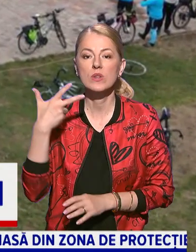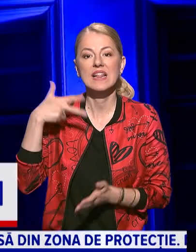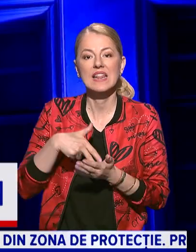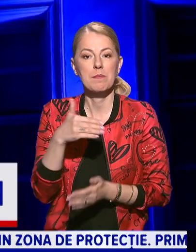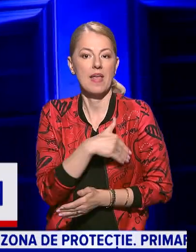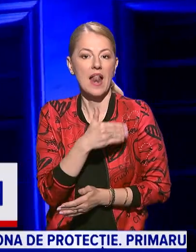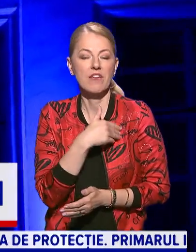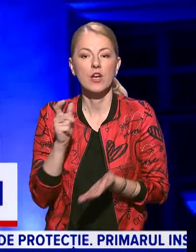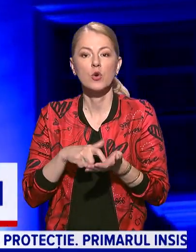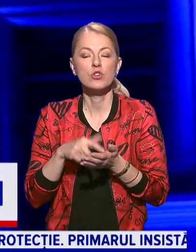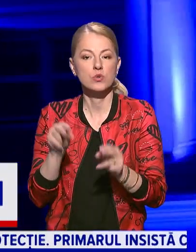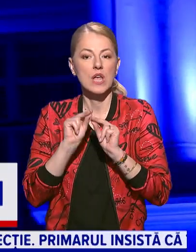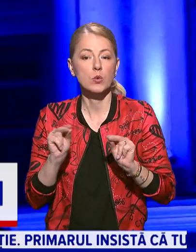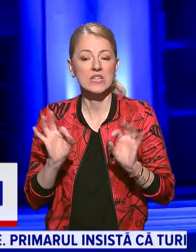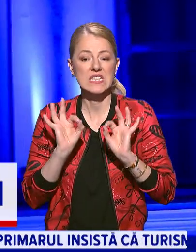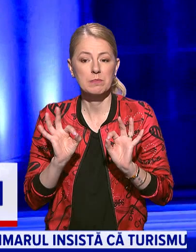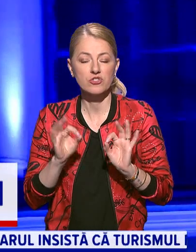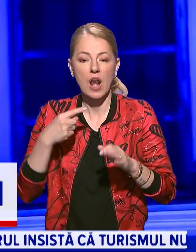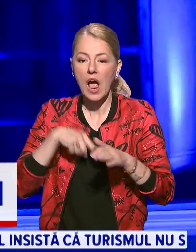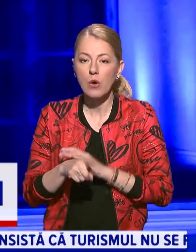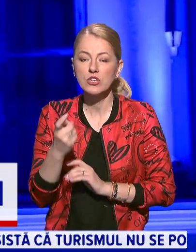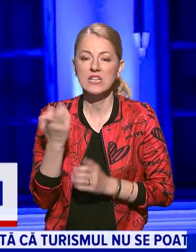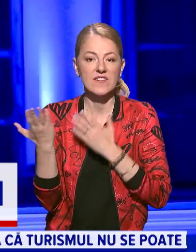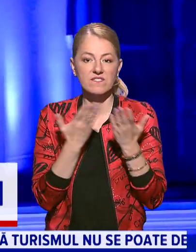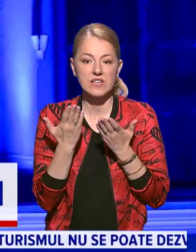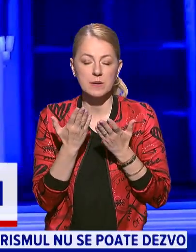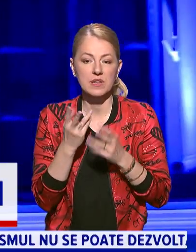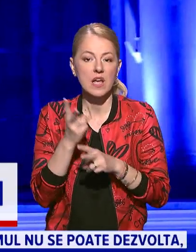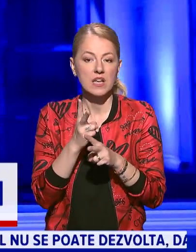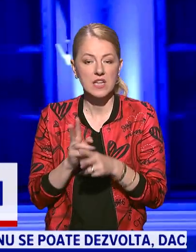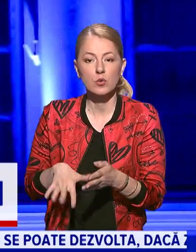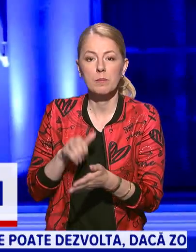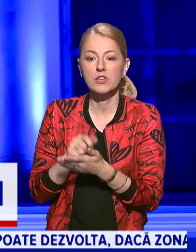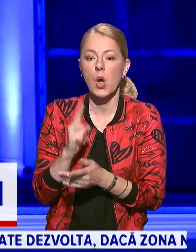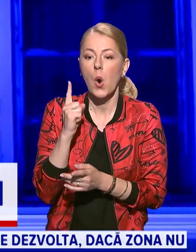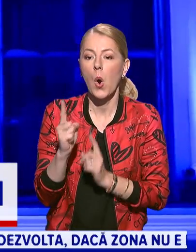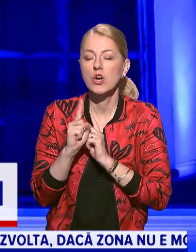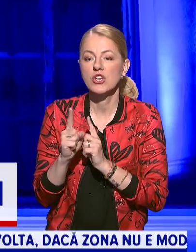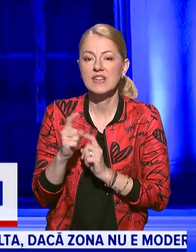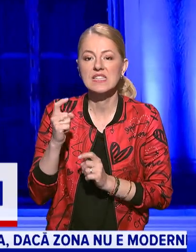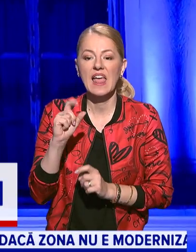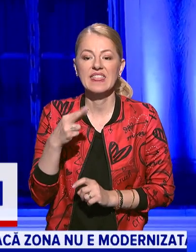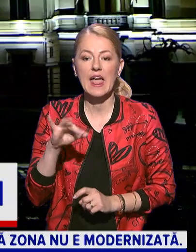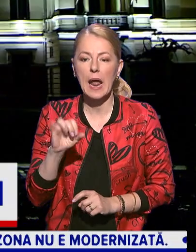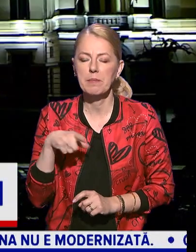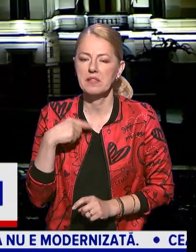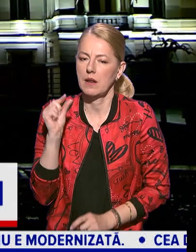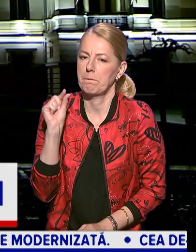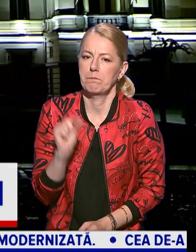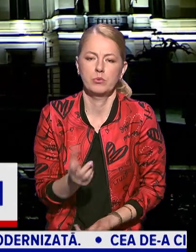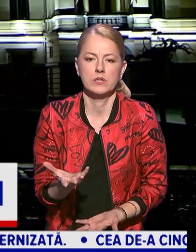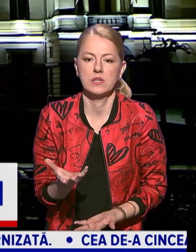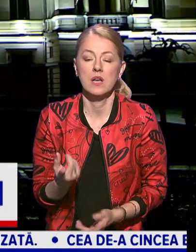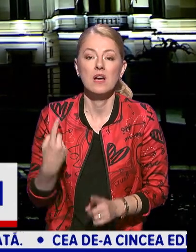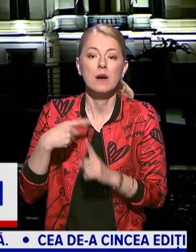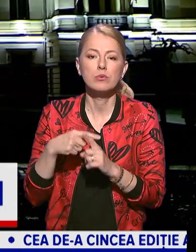elevi cu cerințe educaționale speciale au ieșit din învățământ. Statul decontează o singură ședință de terapie, dar este mult prea puțin. În